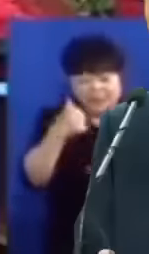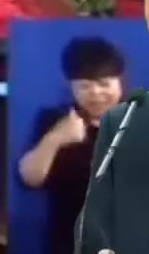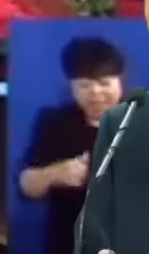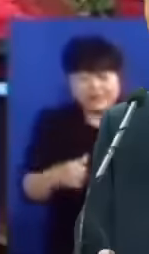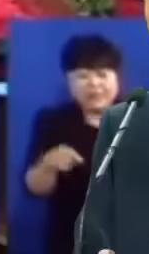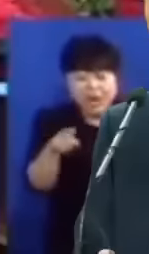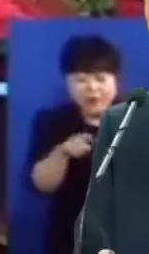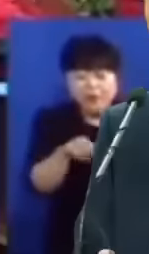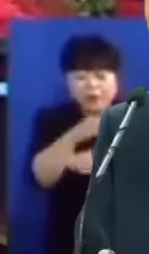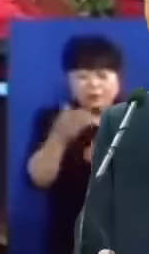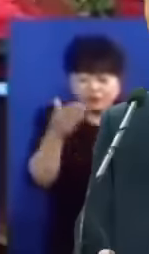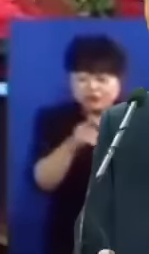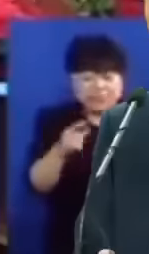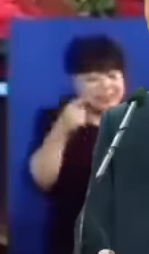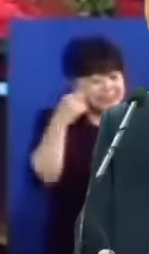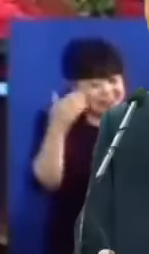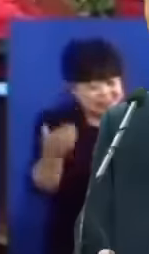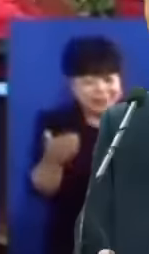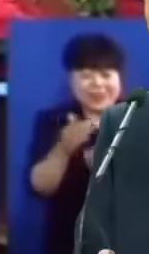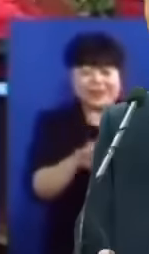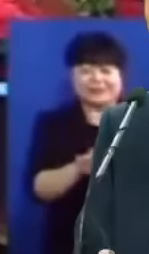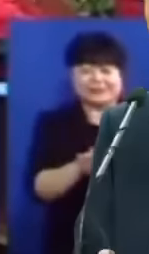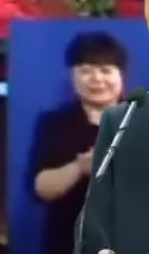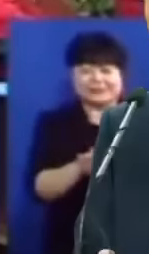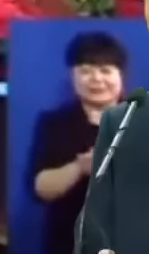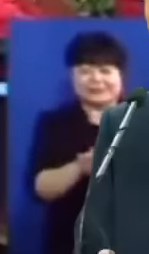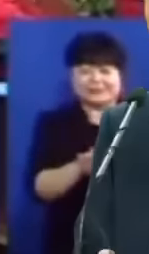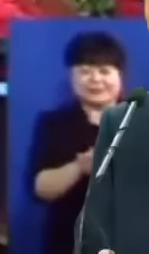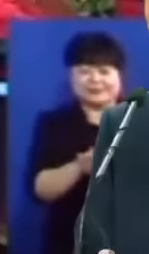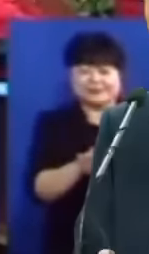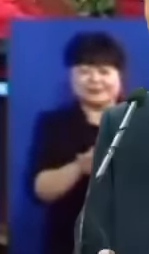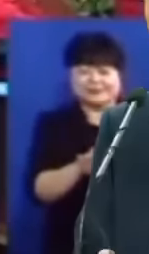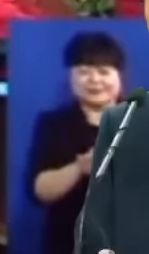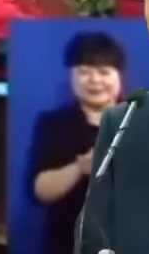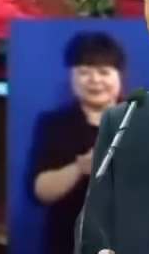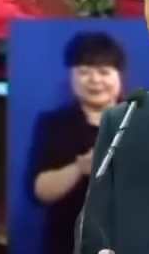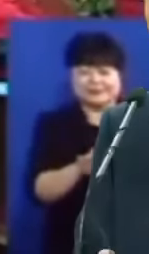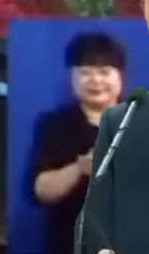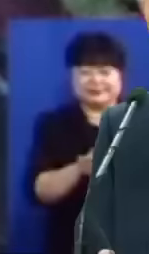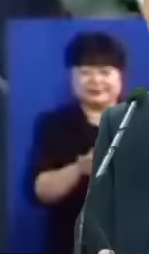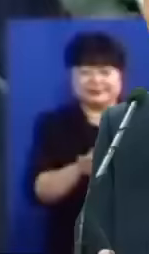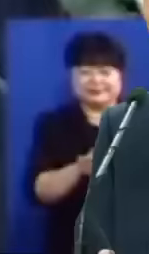아들과 함께 모든 것을 우리에게 주시지 아니하겠냐.